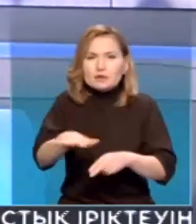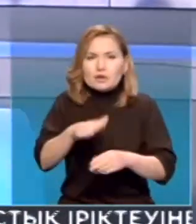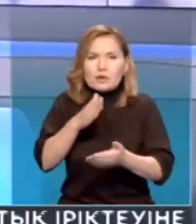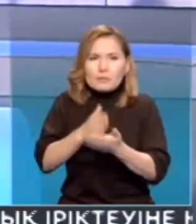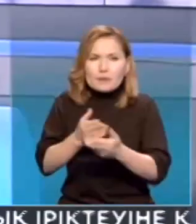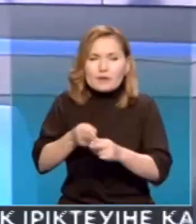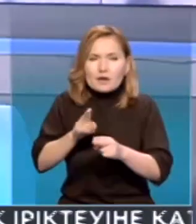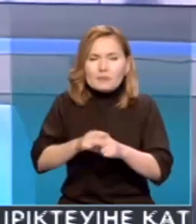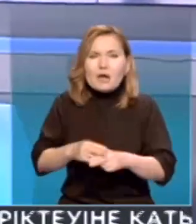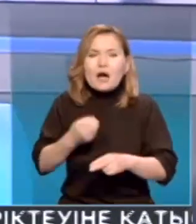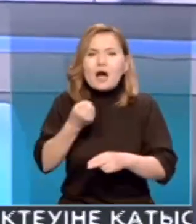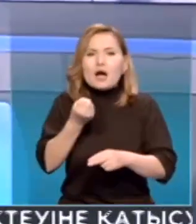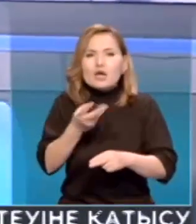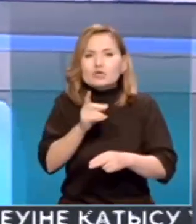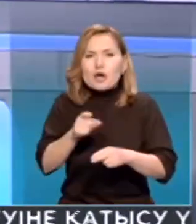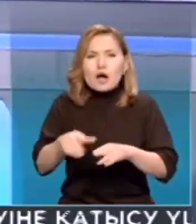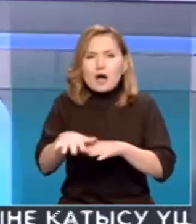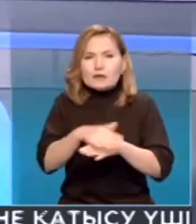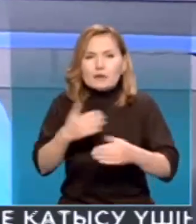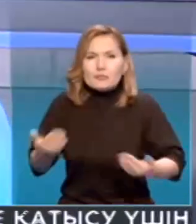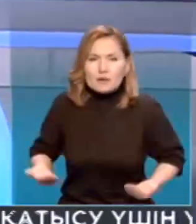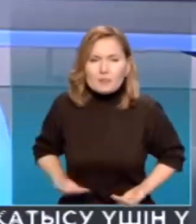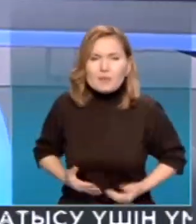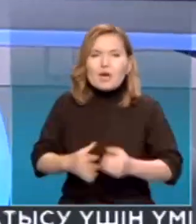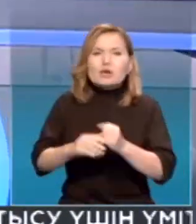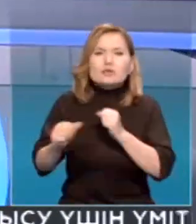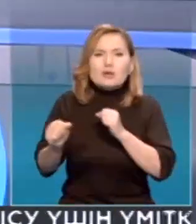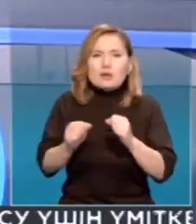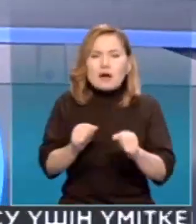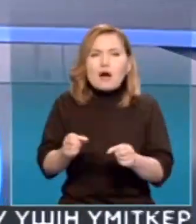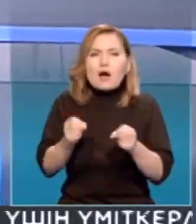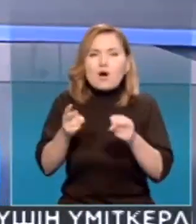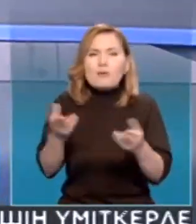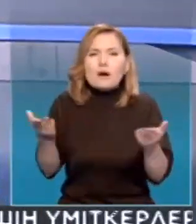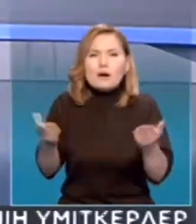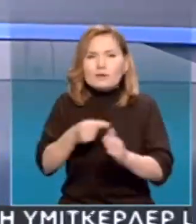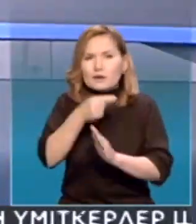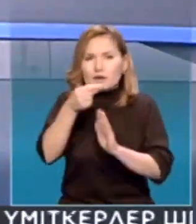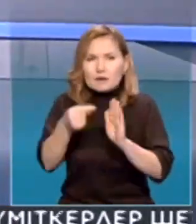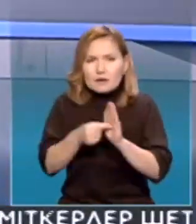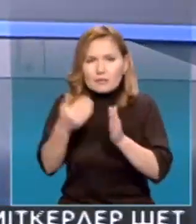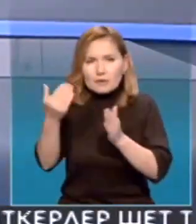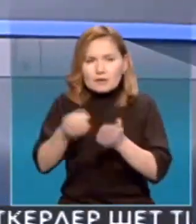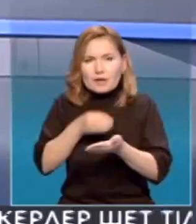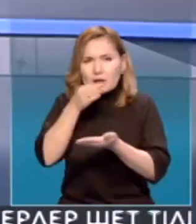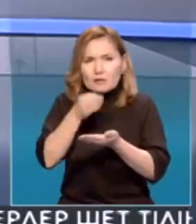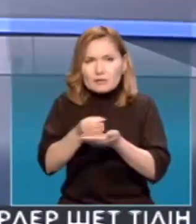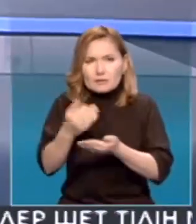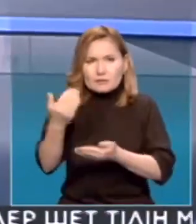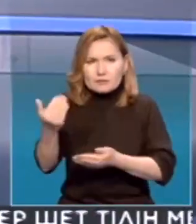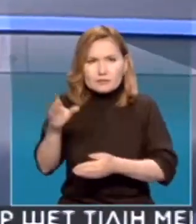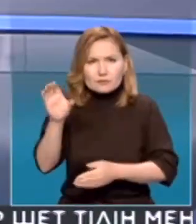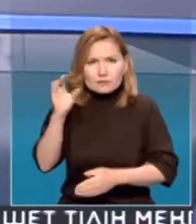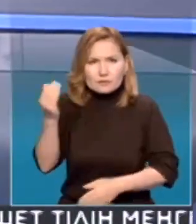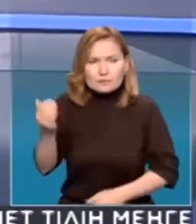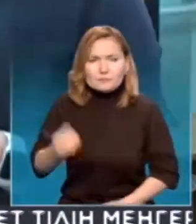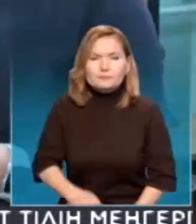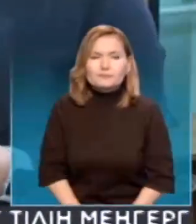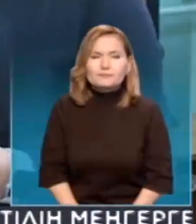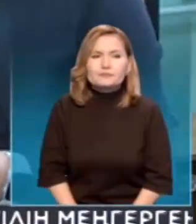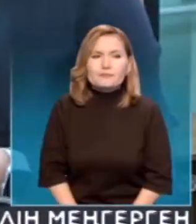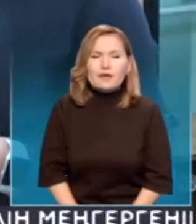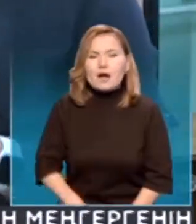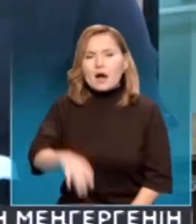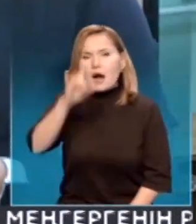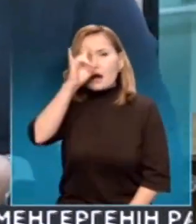Бұл аймақтарда қанша адам тұрады? Зілзала күшінің қауіптілігі неде? Жазира Оразқызының материалы.